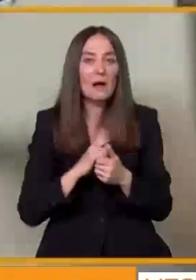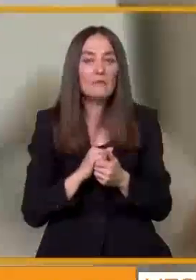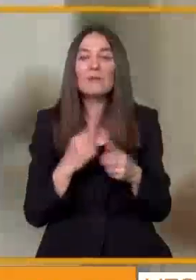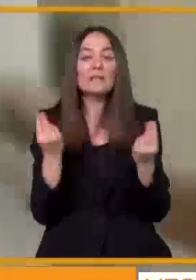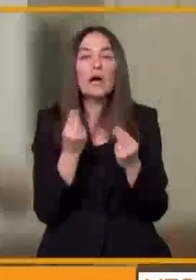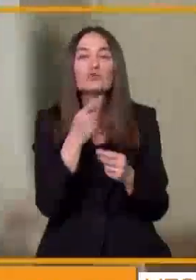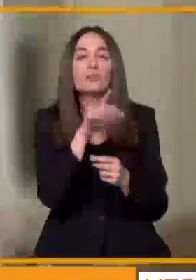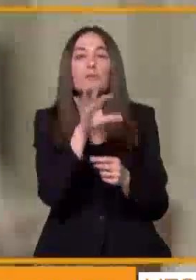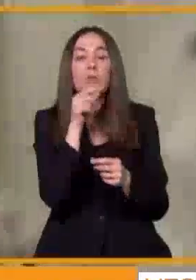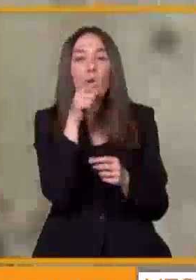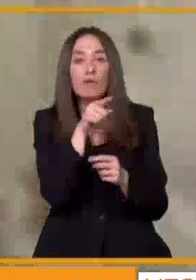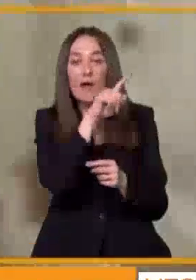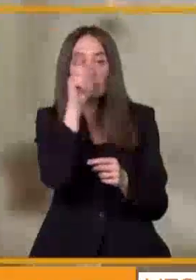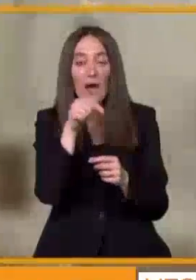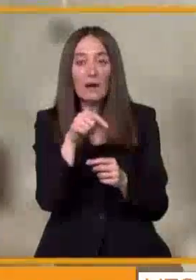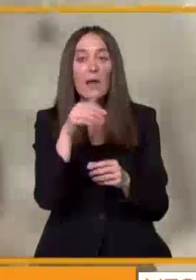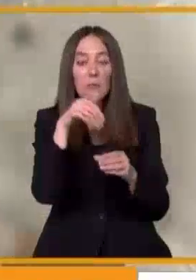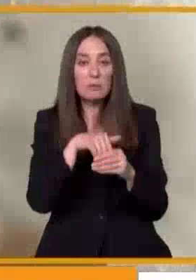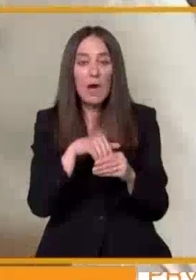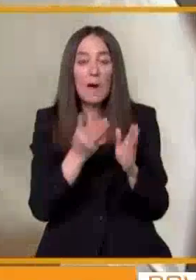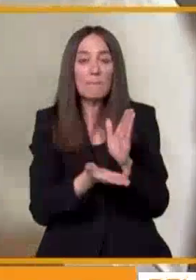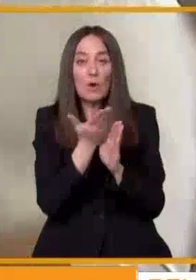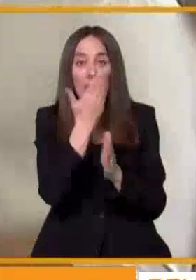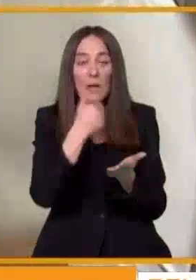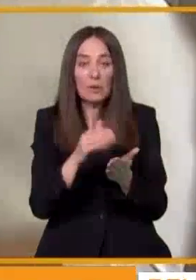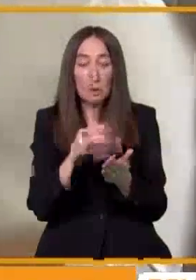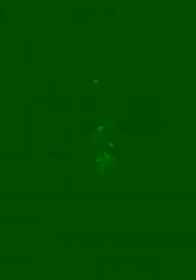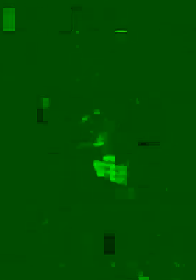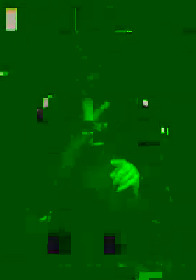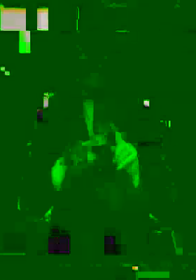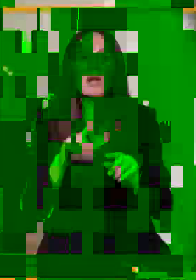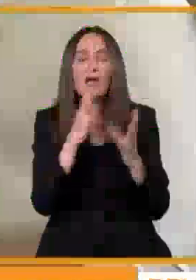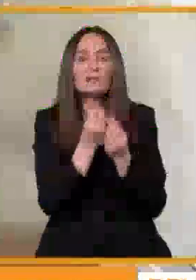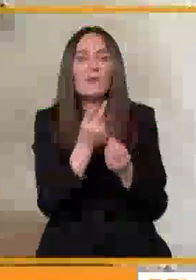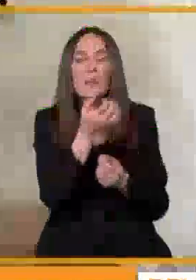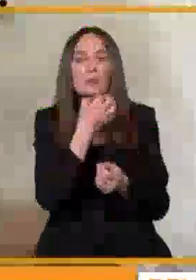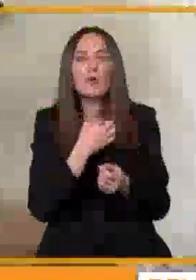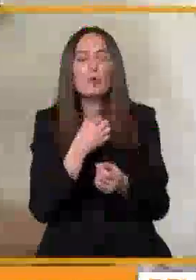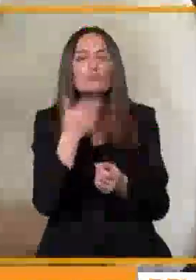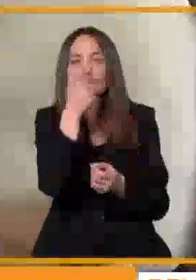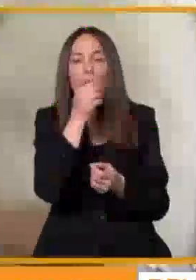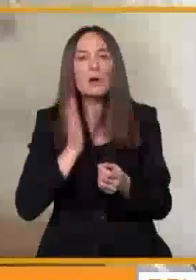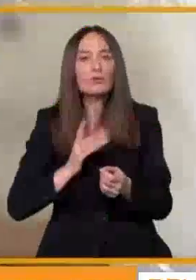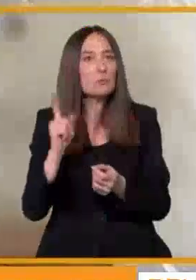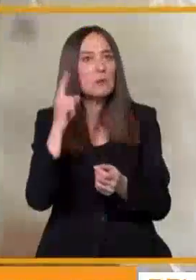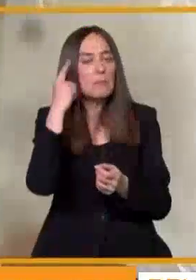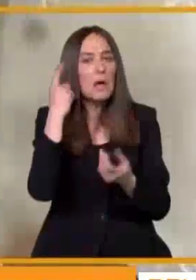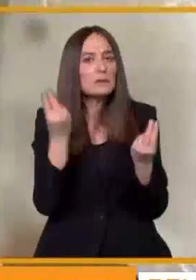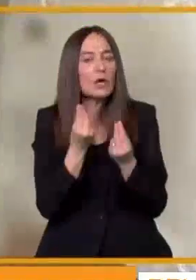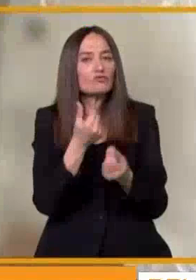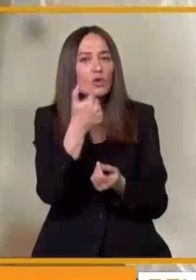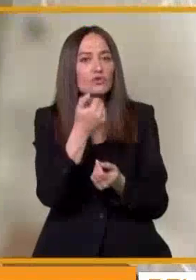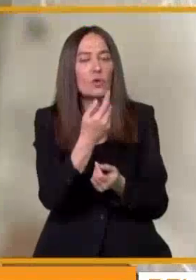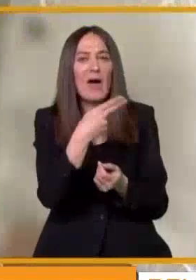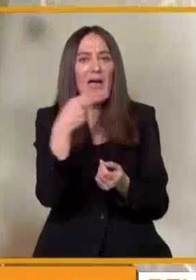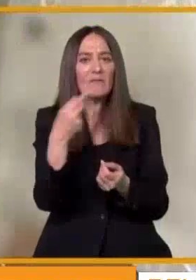Zašto ste se odlučili na ovo? Da li je suština da se podigne potrošnja? Jer ono što svi pitaju, a što građanima nije baš logično. Zašto da 100 evra dobije i